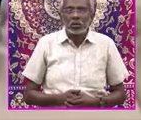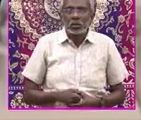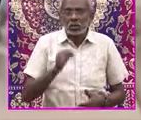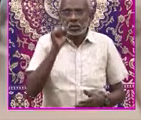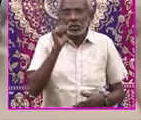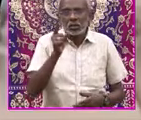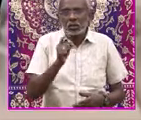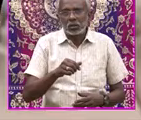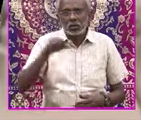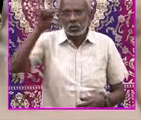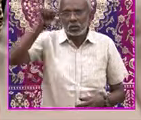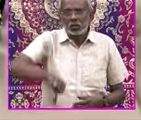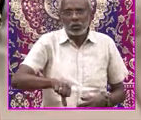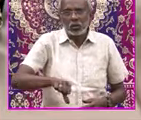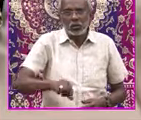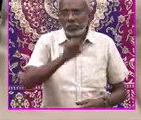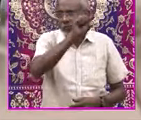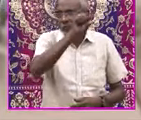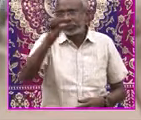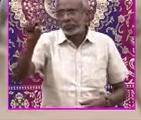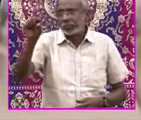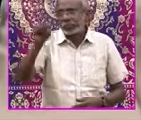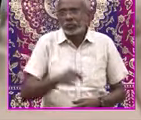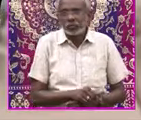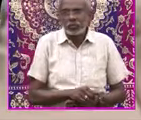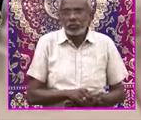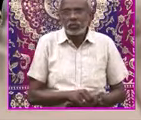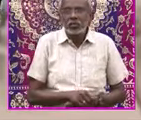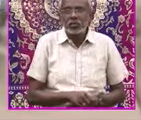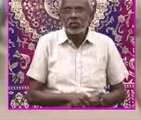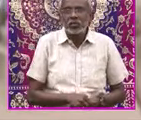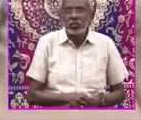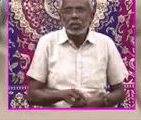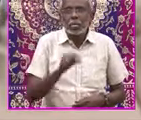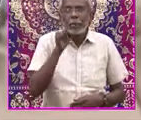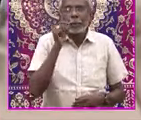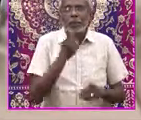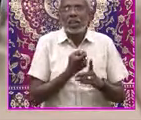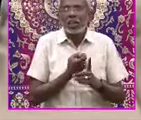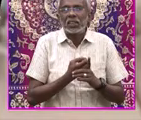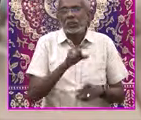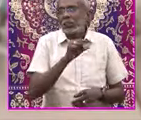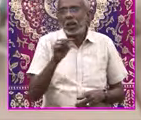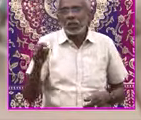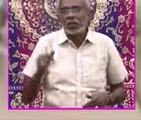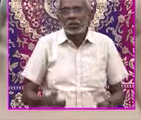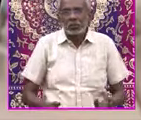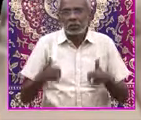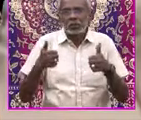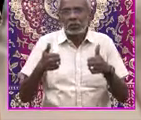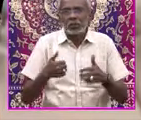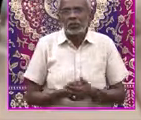தோற்ற மன்னனுடைய பெயரிலேயே இந்த பாடல் பாடப்பட்டதால் கலிங்கத்து பரணி என பெயர் பெற்றது.